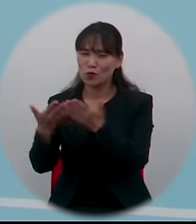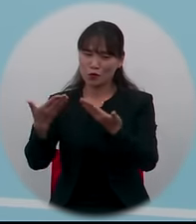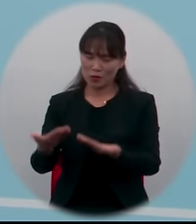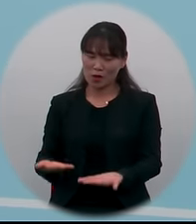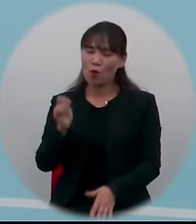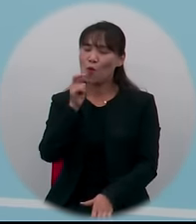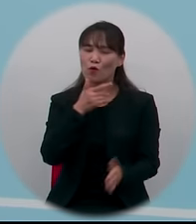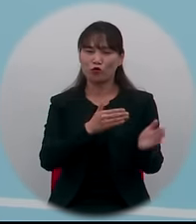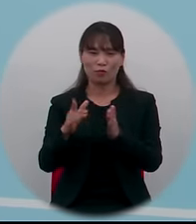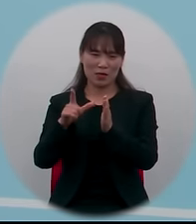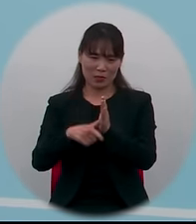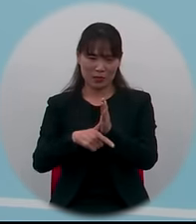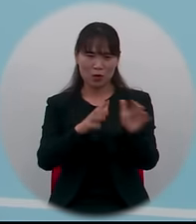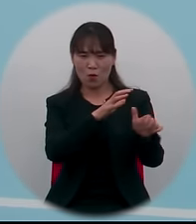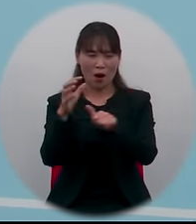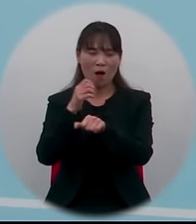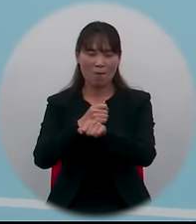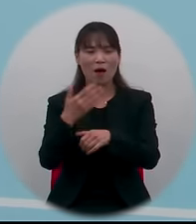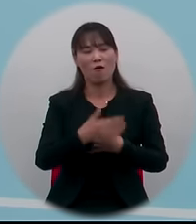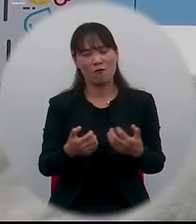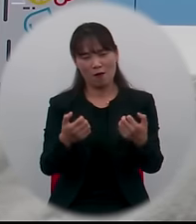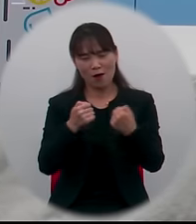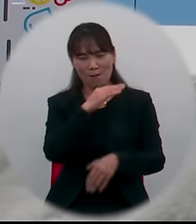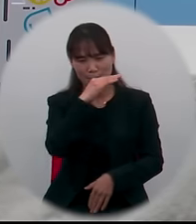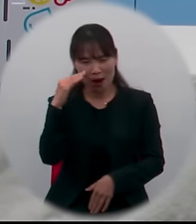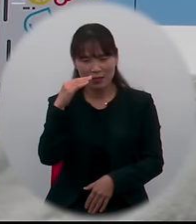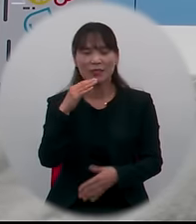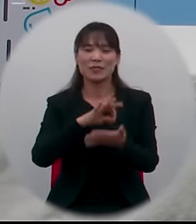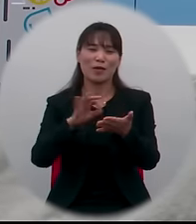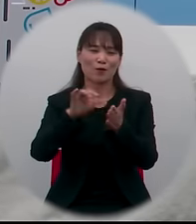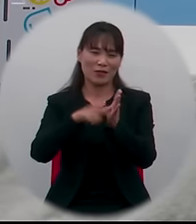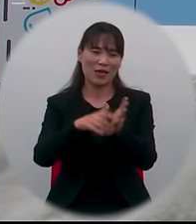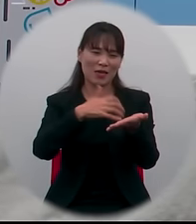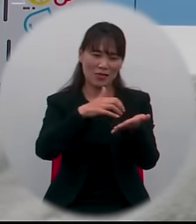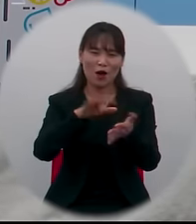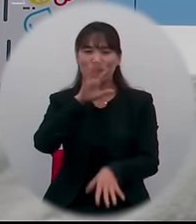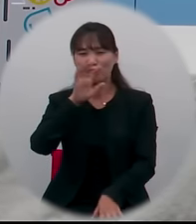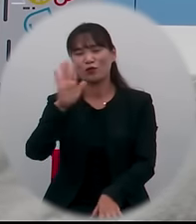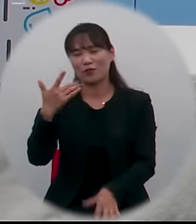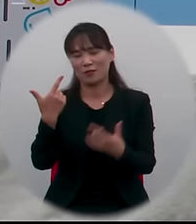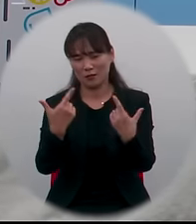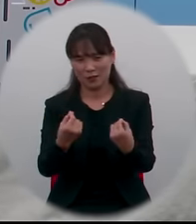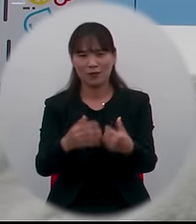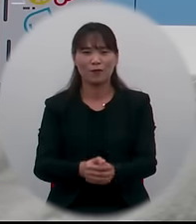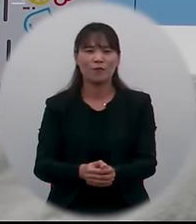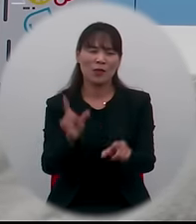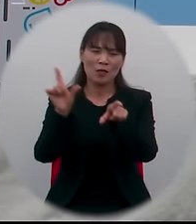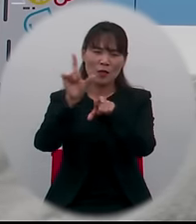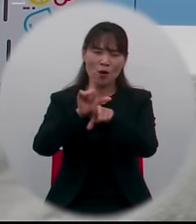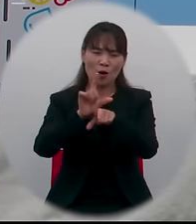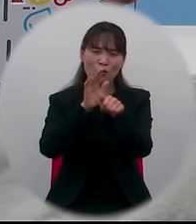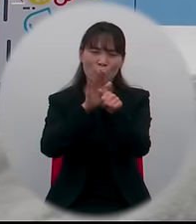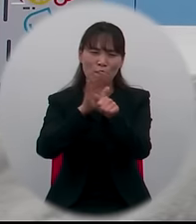월요일을 준비하는 시간으로 활용해 가신다면 건강한 사용 시간 계산과 훈련이 되실 거라고 말씀을